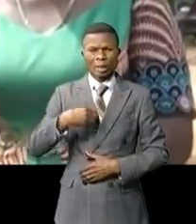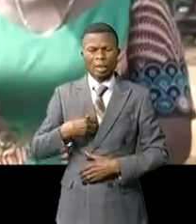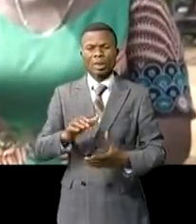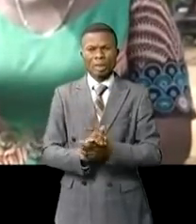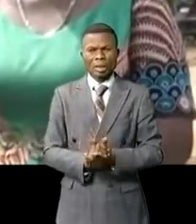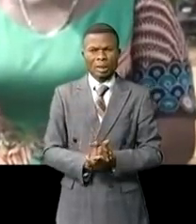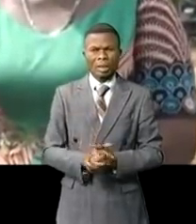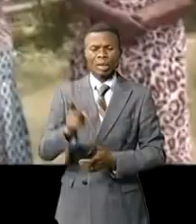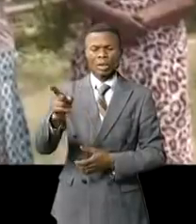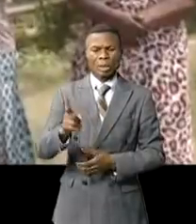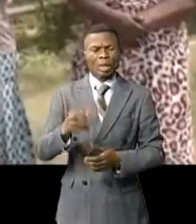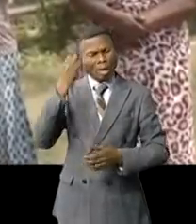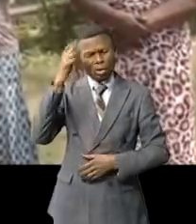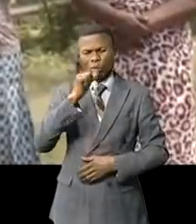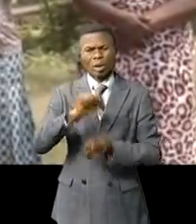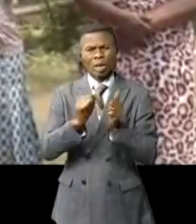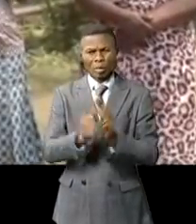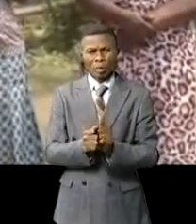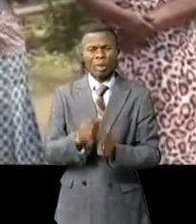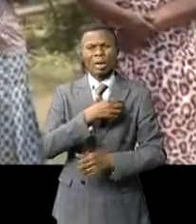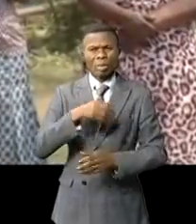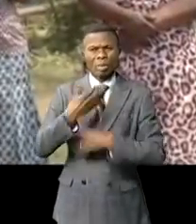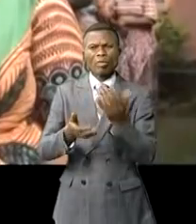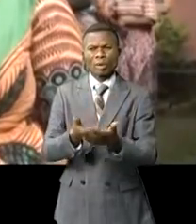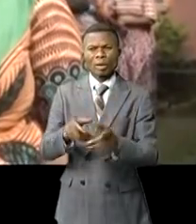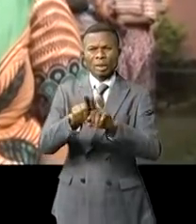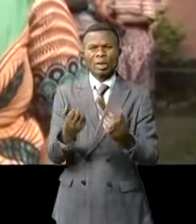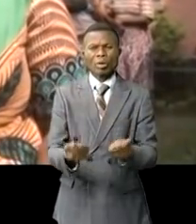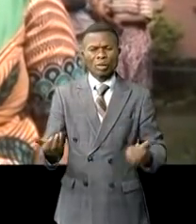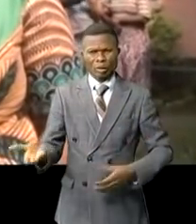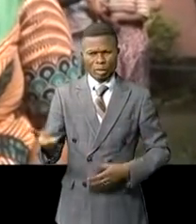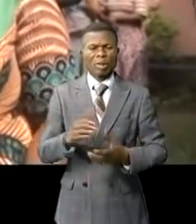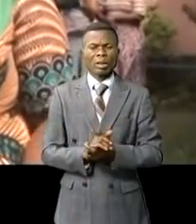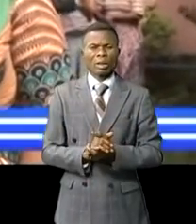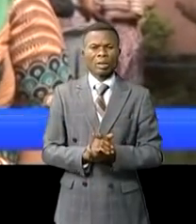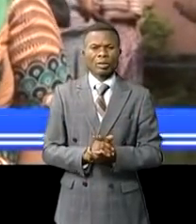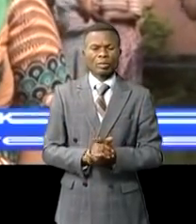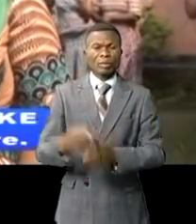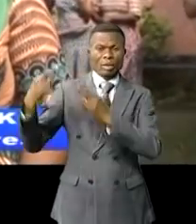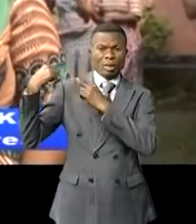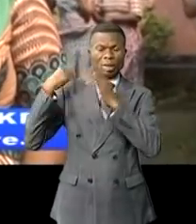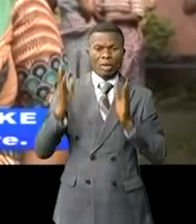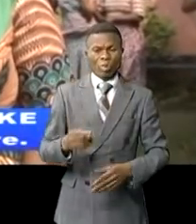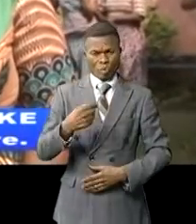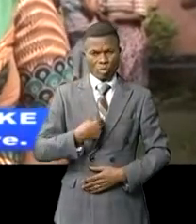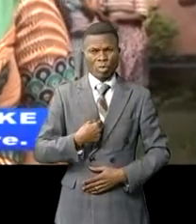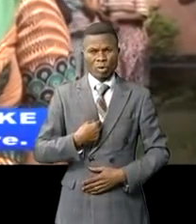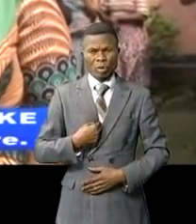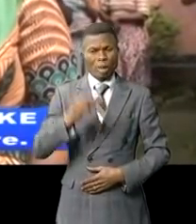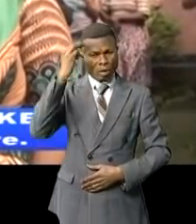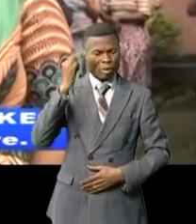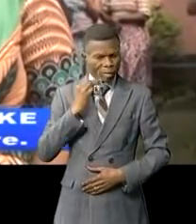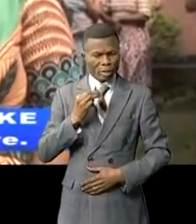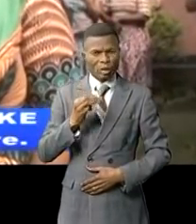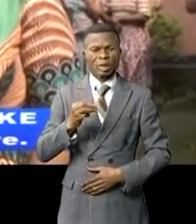n'en revient pas sur les actes posés par les femmes et enfants. Comme responsable et ministre du